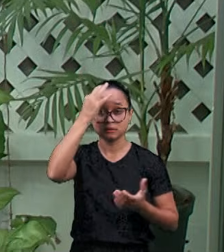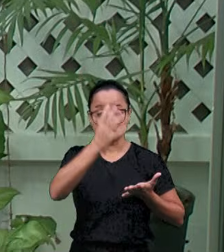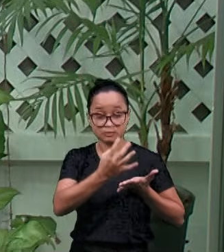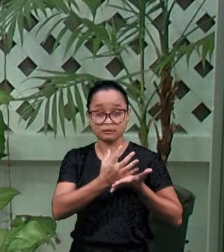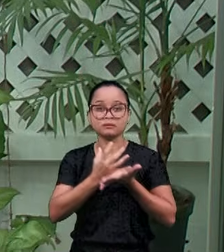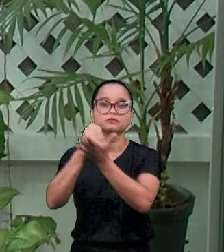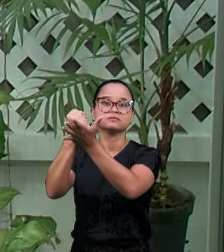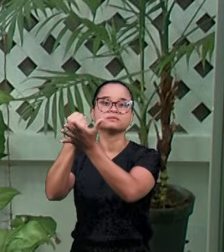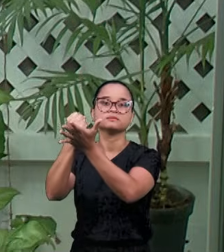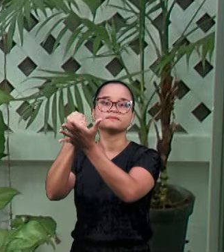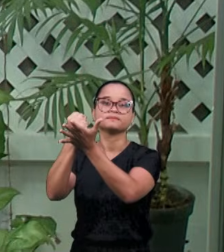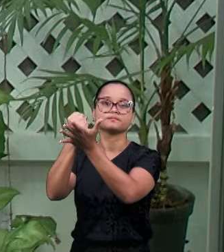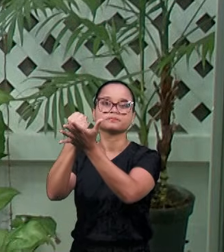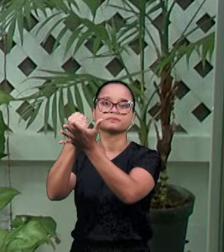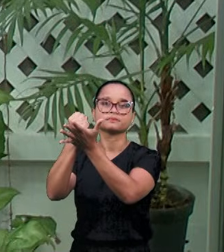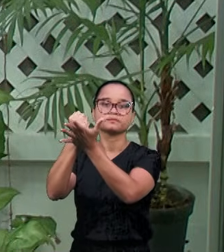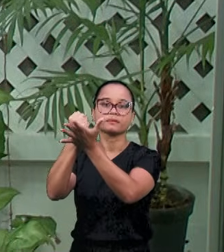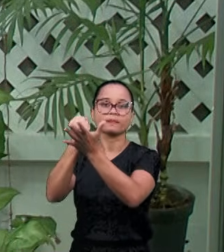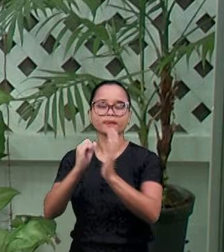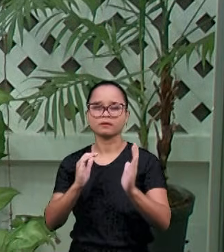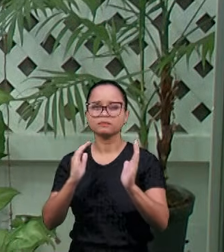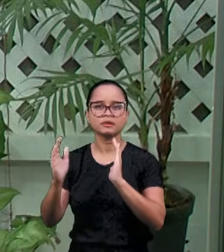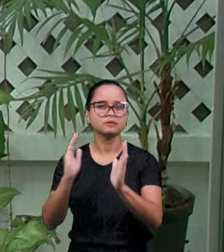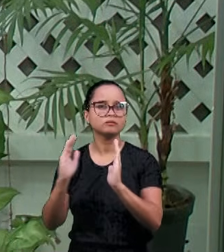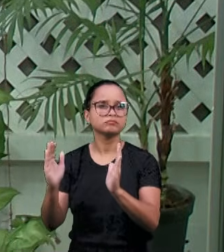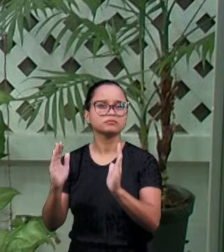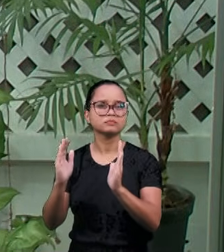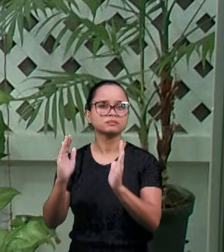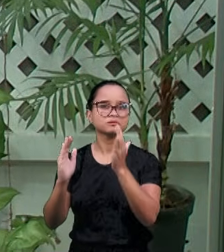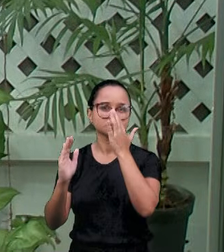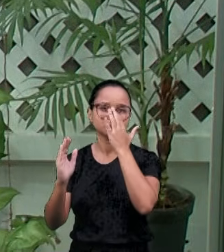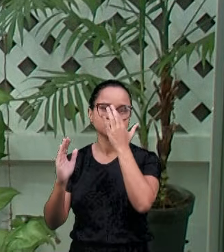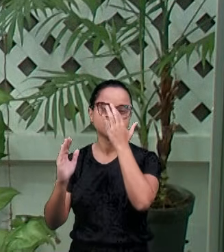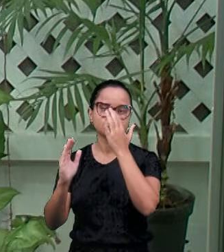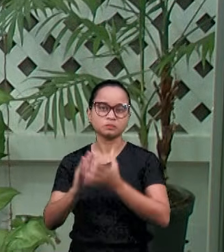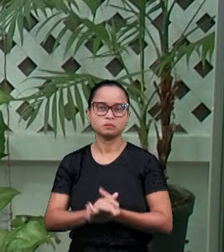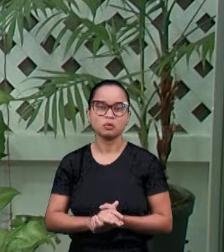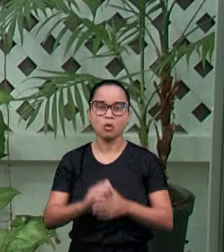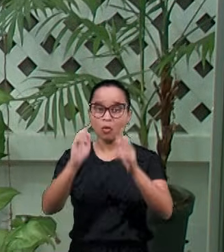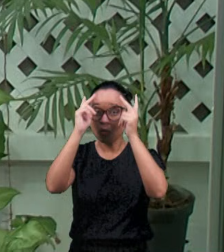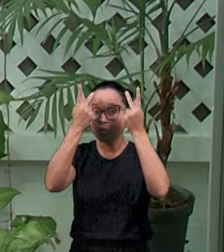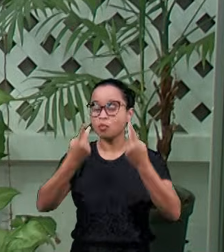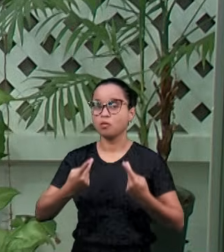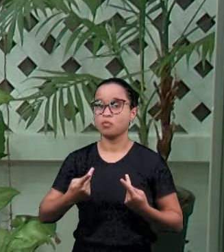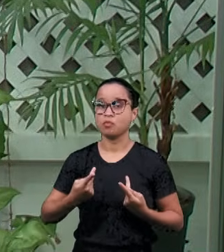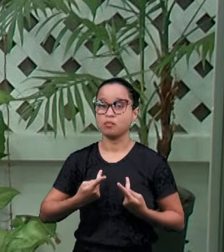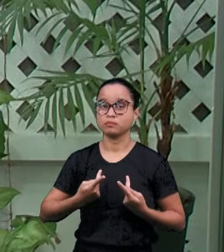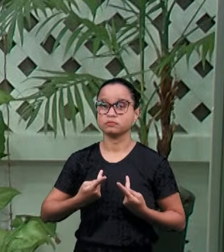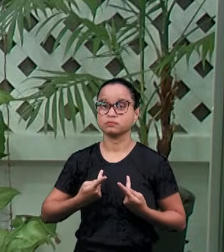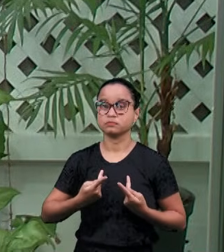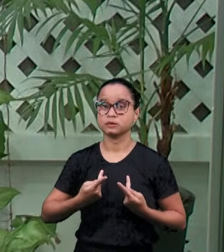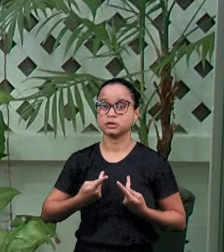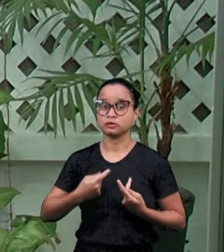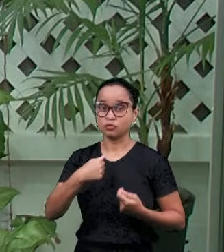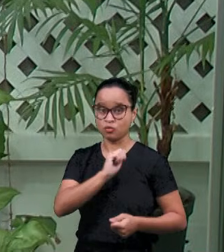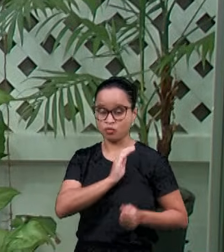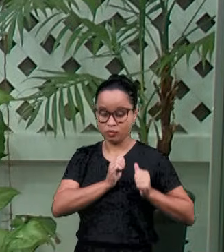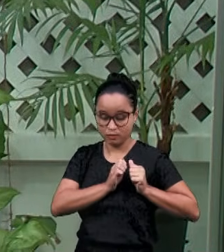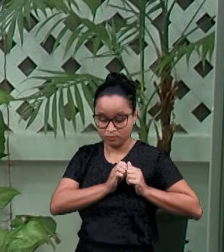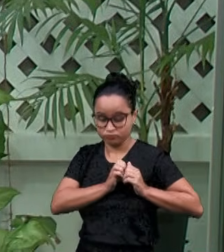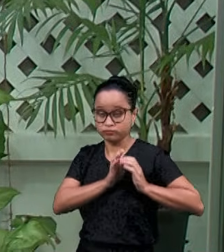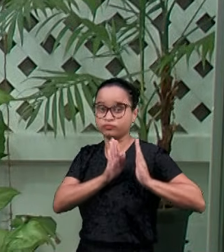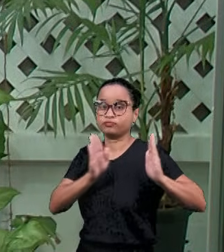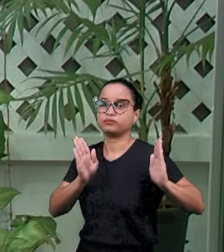Et dans un temps, cette perle sera ramassée. Dans un temps, l'homme ouvrira son cœur, sa